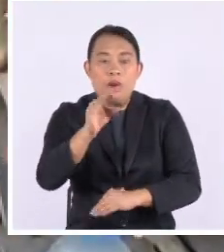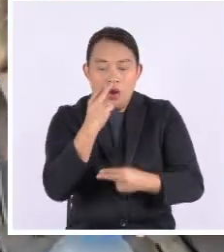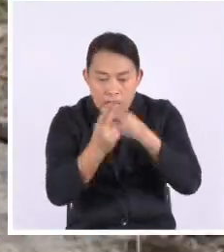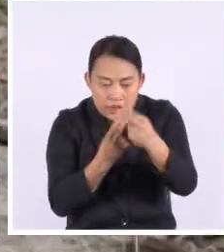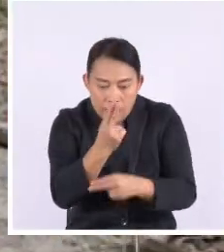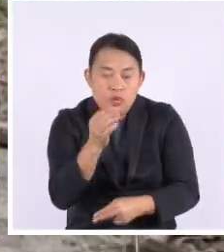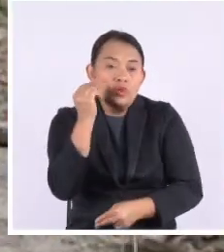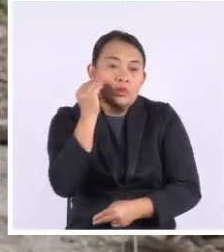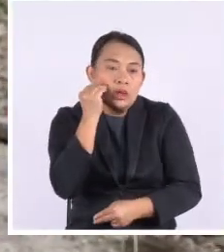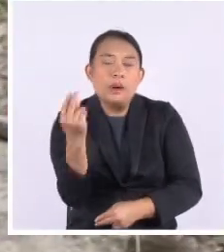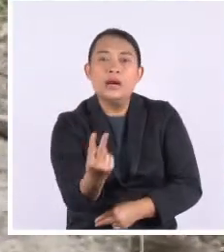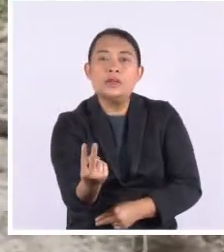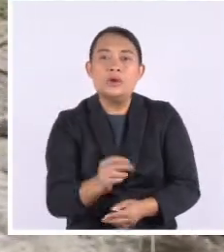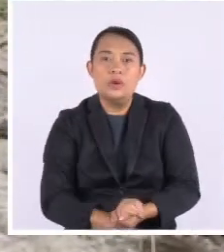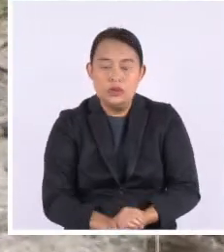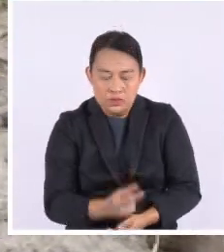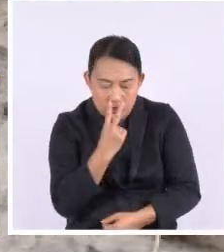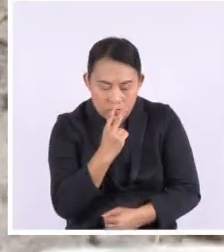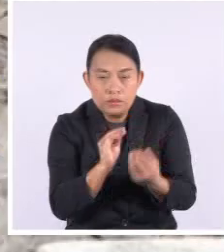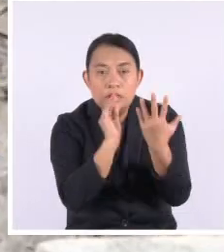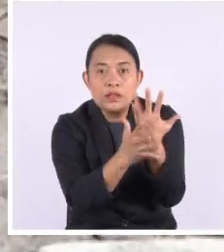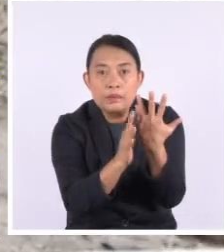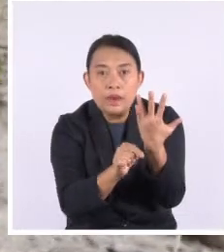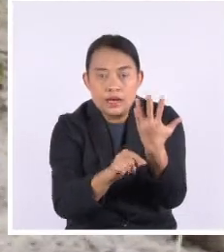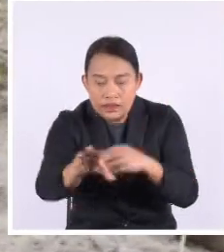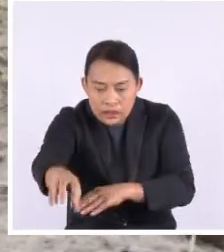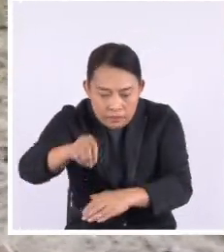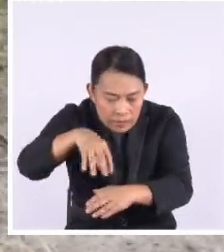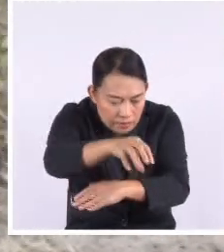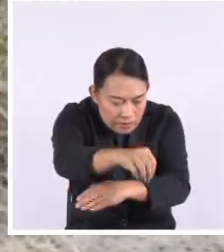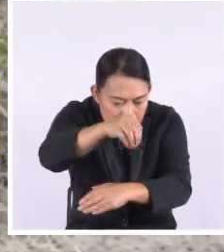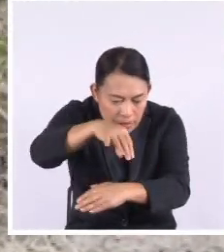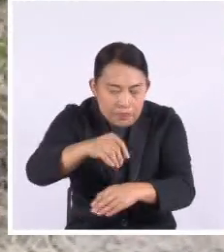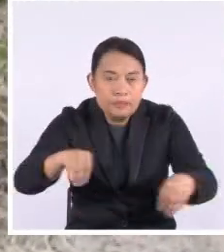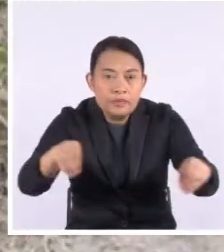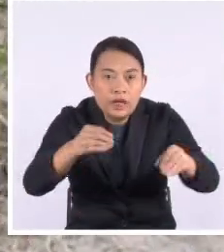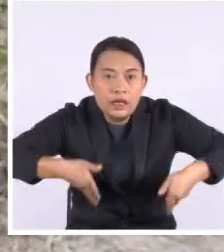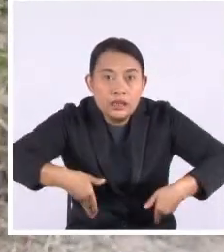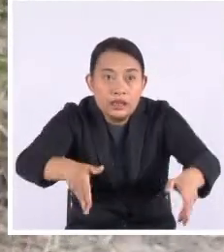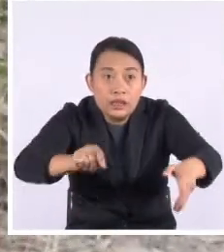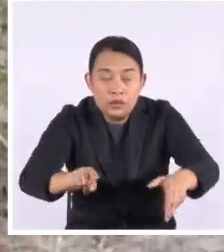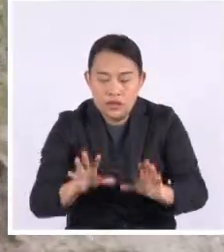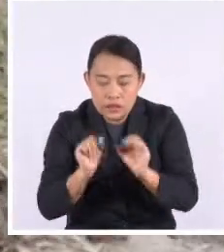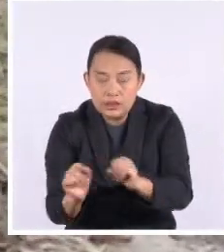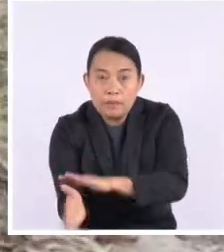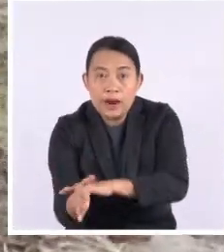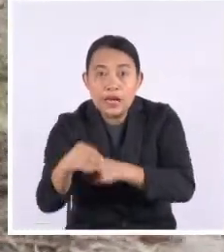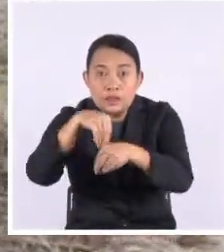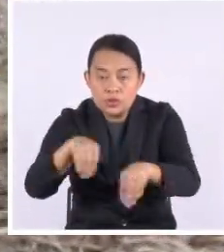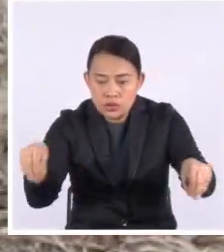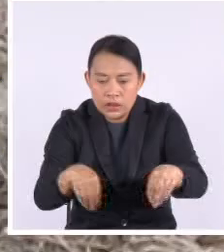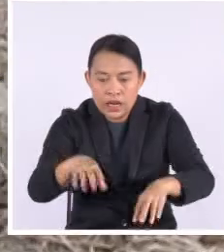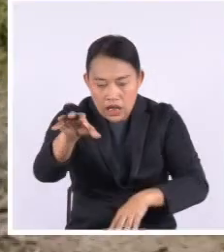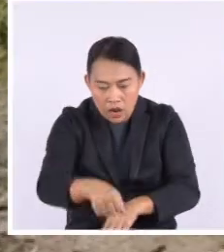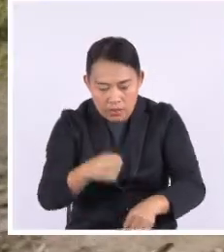ที่บ้านบางทีเห็นในบ้านมีแต่ผักซึ่งเป็นผักที่ไปเก็บมาจากข้างทางเนี่ยแหละไม่อย่างนั้นตาก็ไปจับปลาตัวเล็กๆในคลองมาทำกับข้